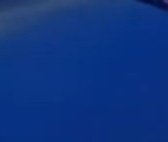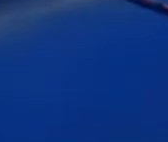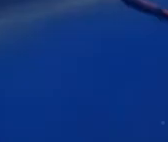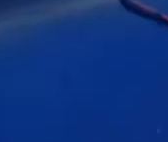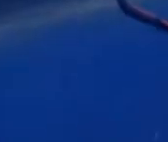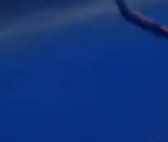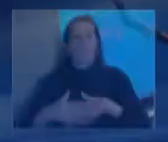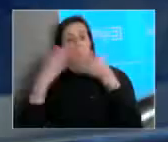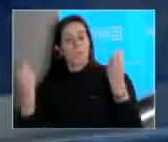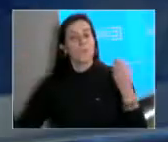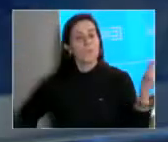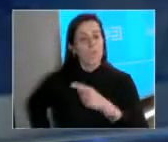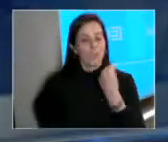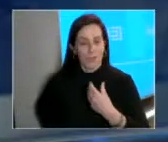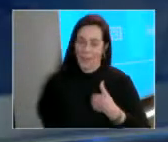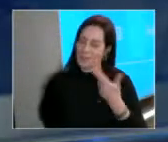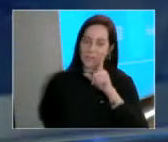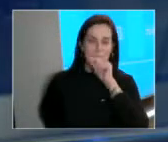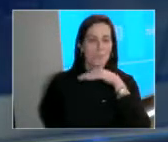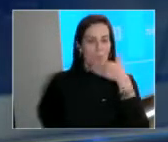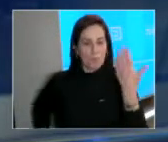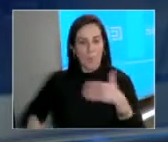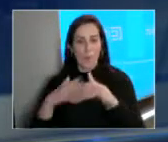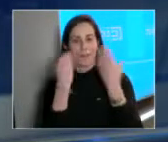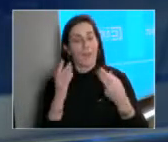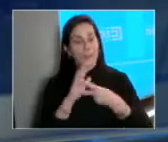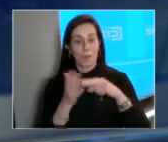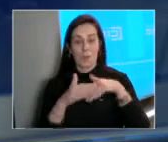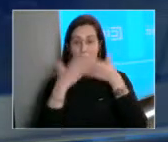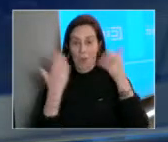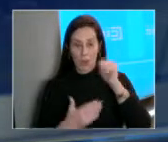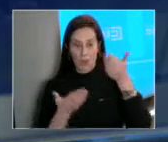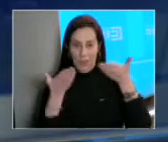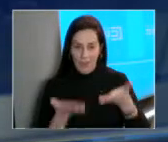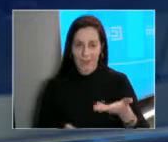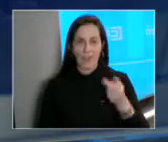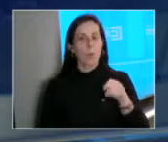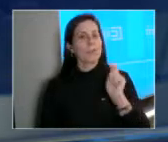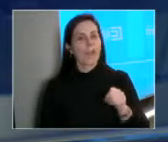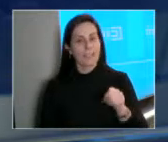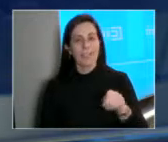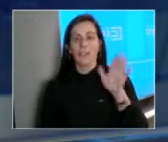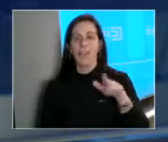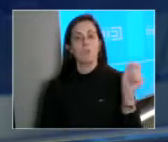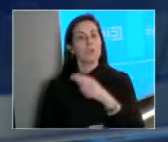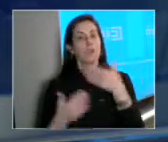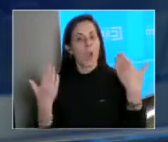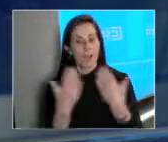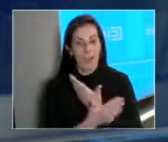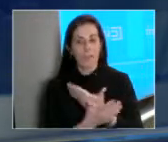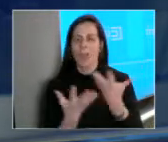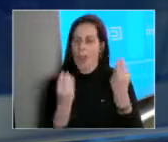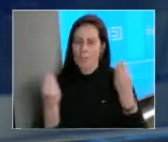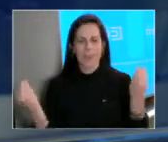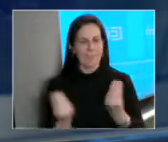בוקר טוב לכם ושבוע טוב. אנחנו עם ציוצי בוקר, תוכנית הבוקר הראשונה כאן בערוץ הכנסת, גם שבוע חדש.